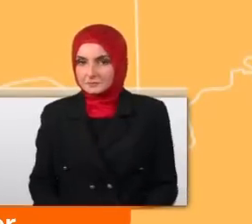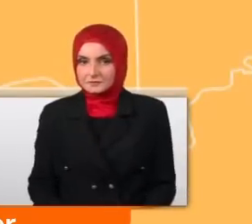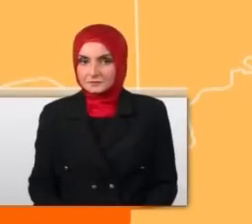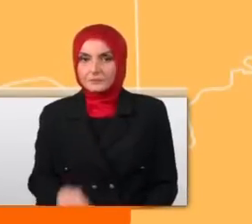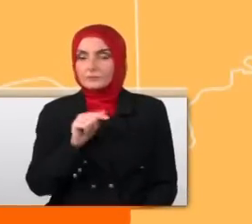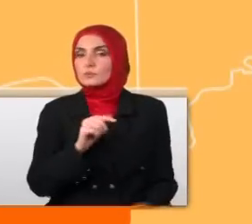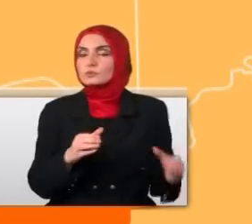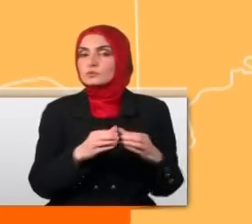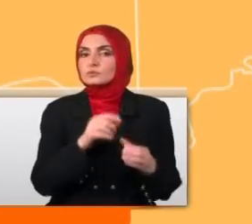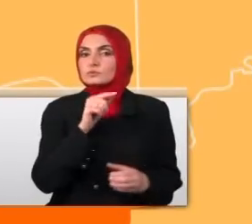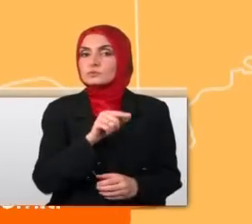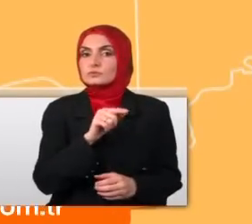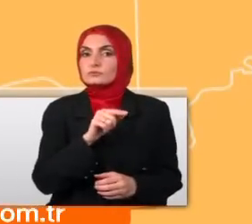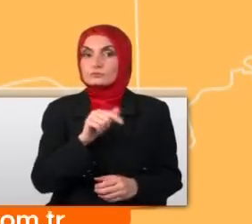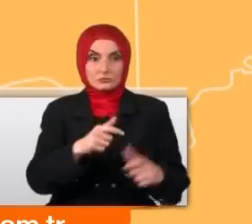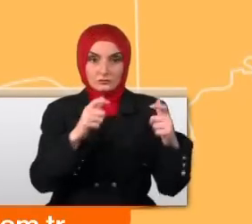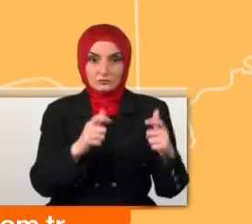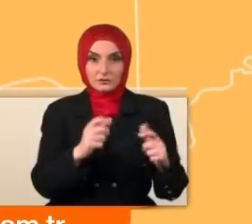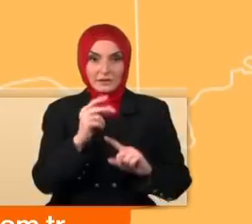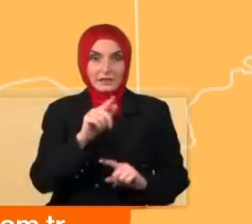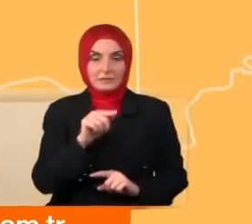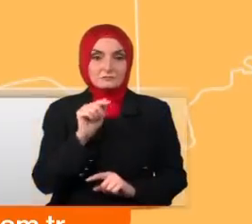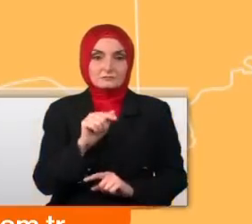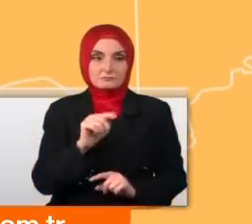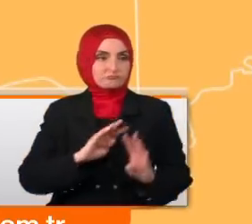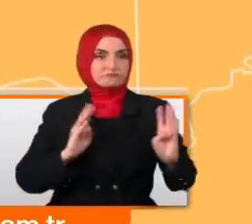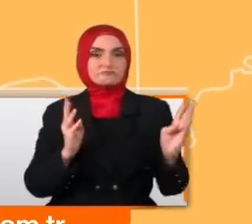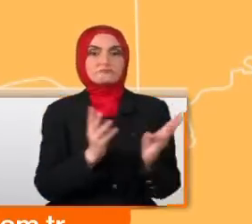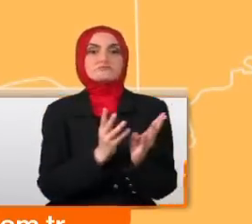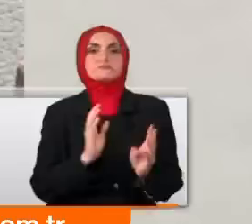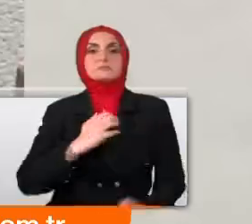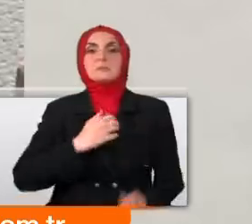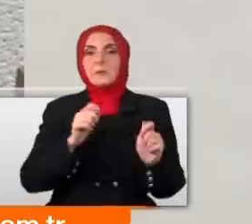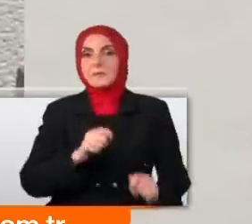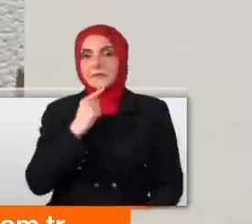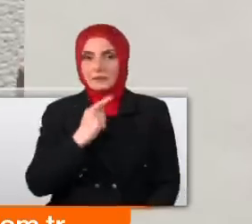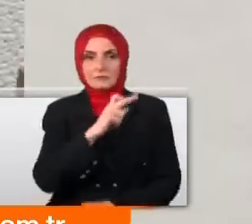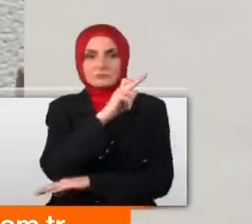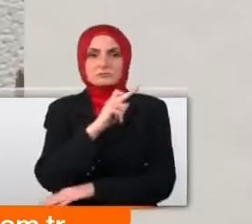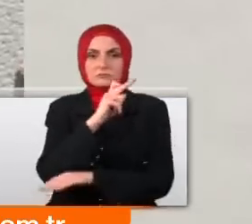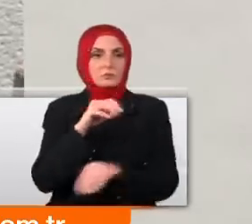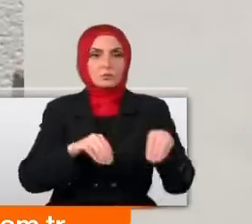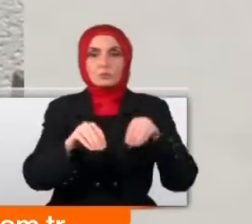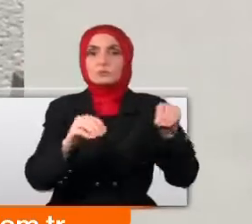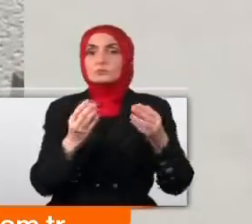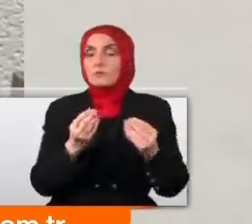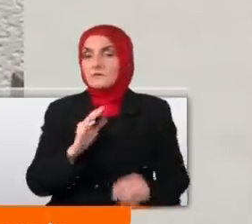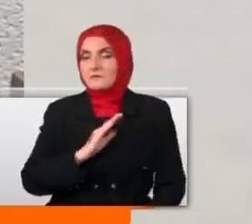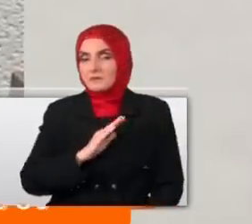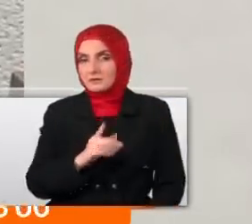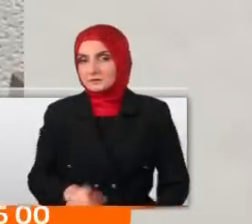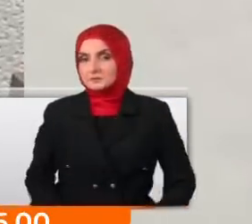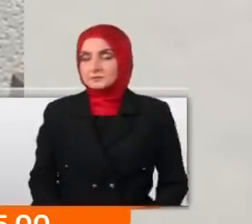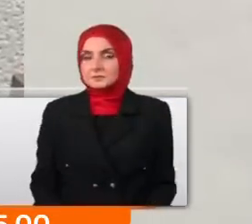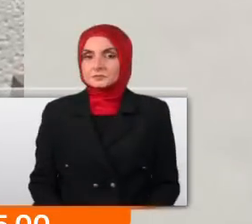grup şehri kontrol altına aldığını savundu. Şimdi her köşe başında tanklar bulunuyor. Aynı kandan askerleriz. Sizi durmaya